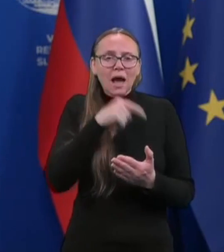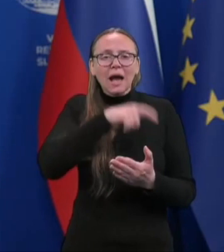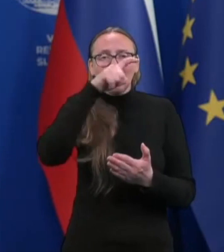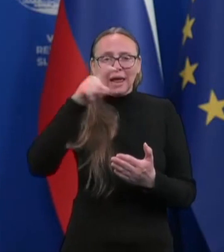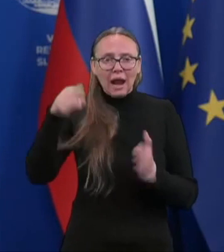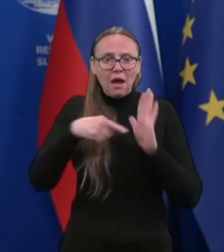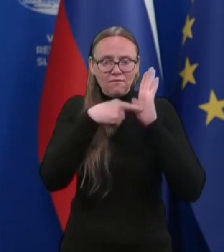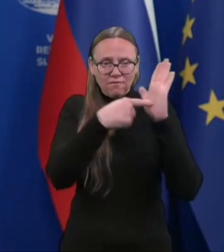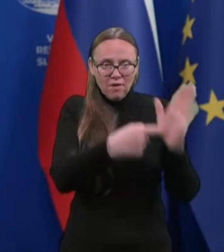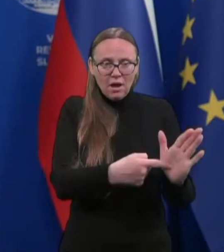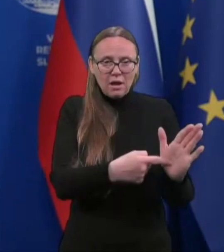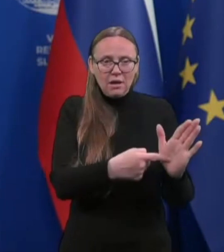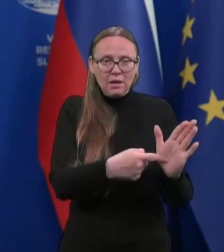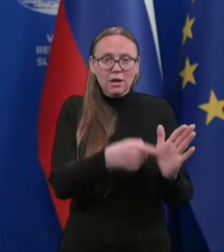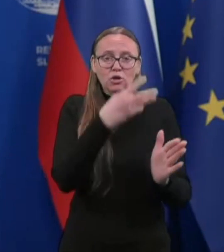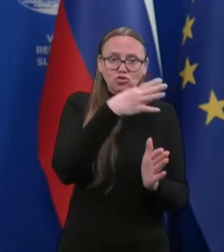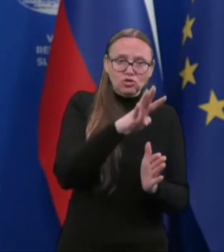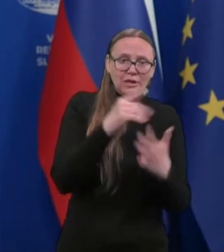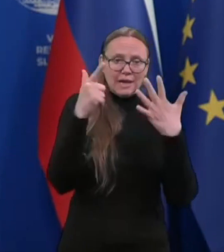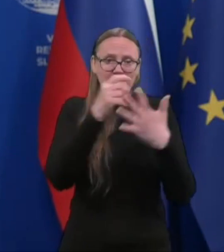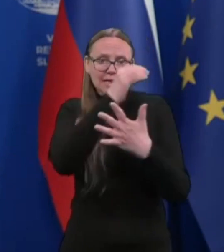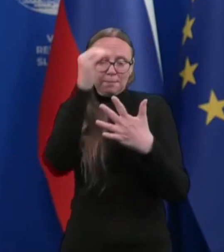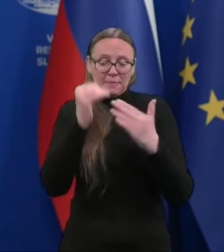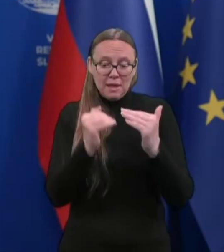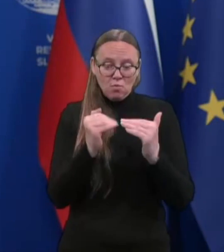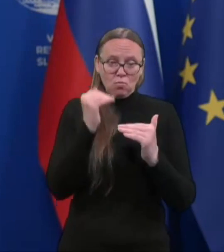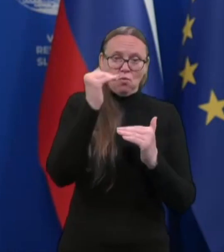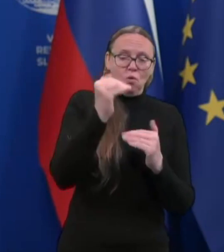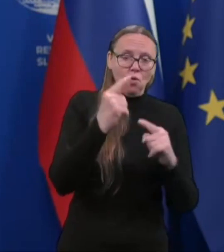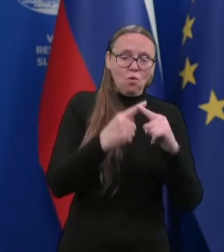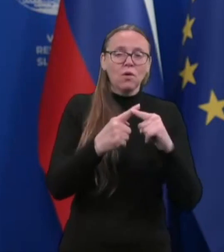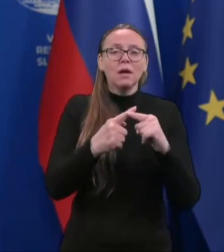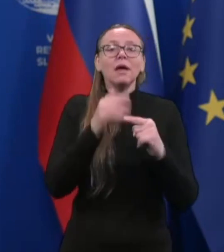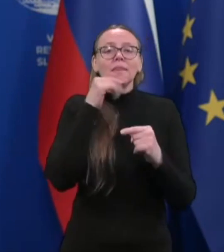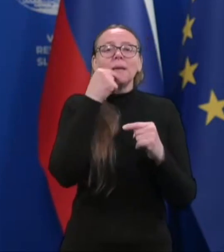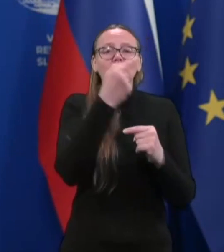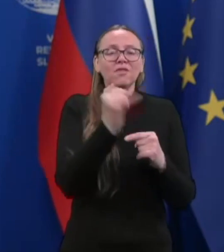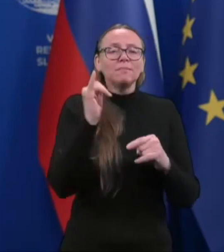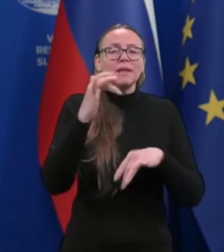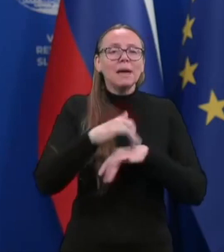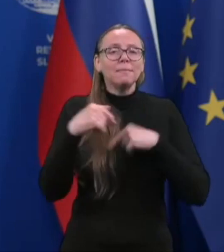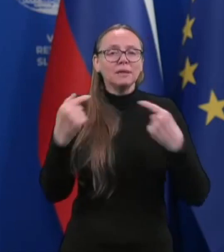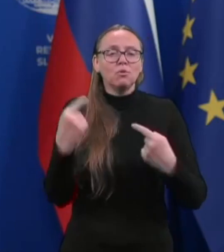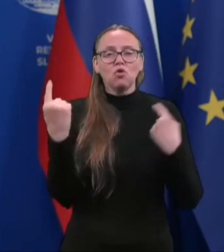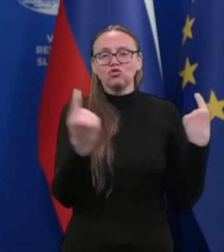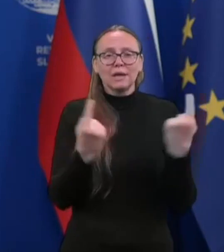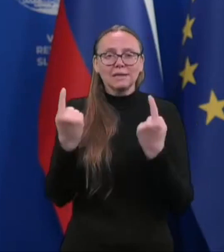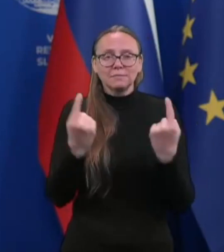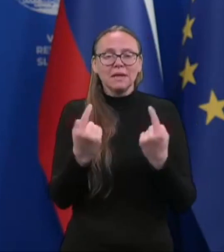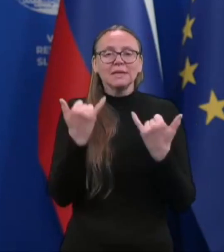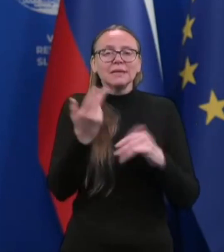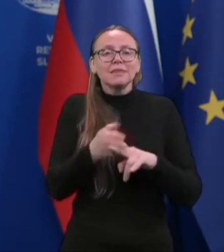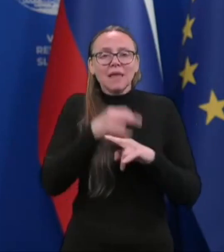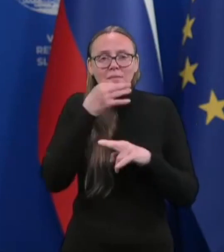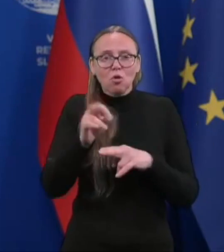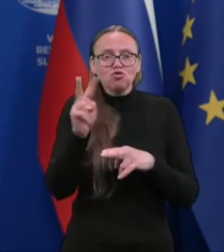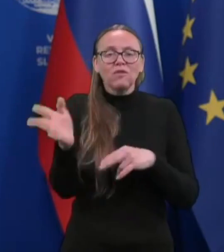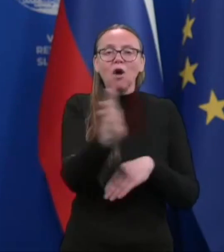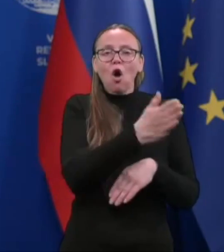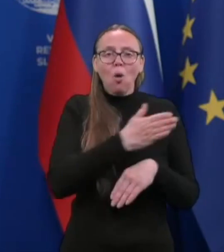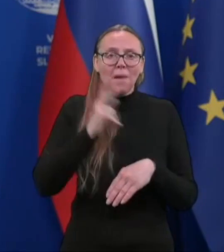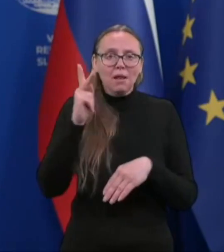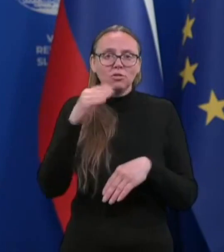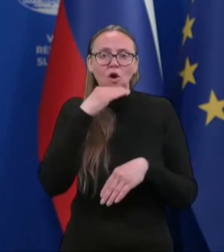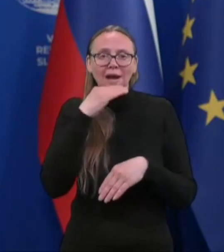prikazujeta 14 in pa 7-dnevno incidenco, naj povem, da so epidemiološke razmere trenutno najboljše v